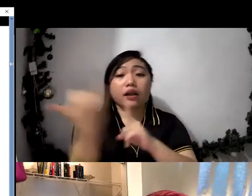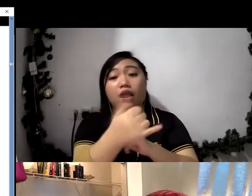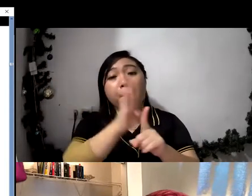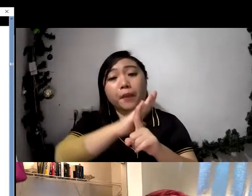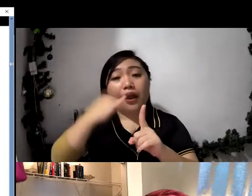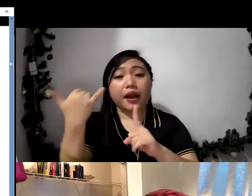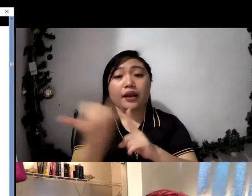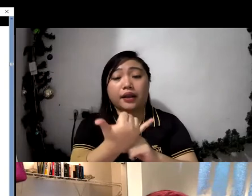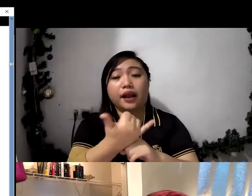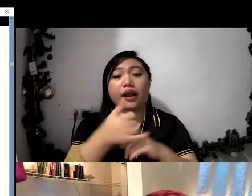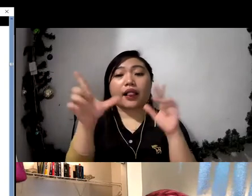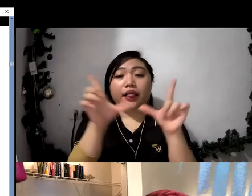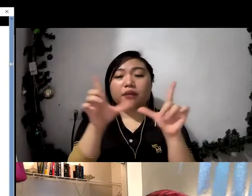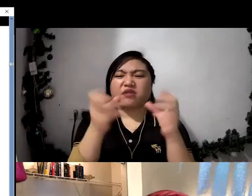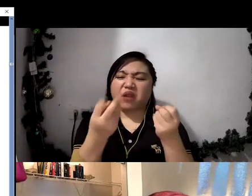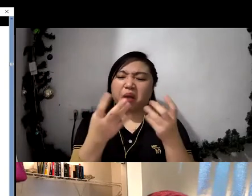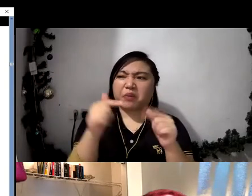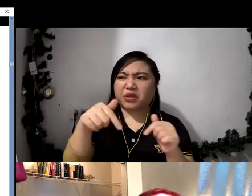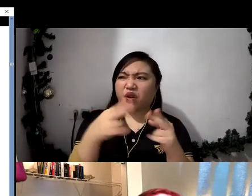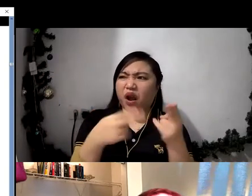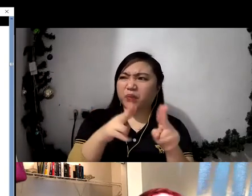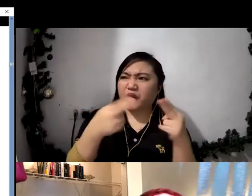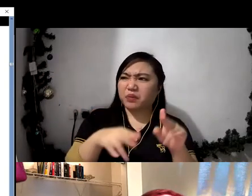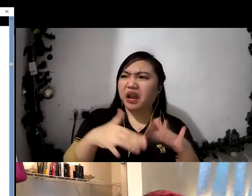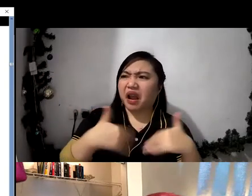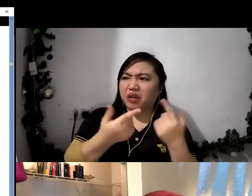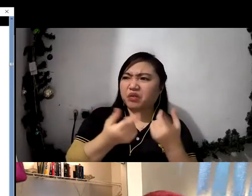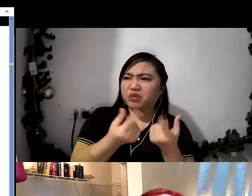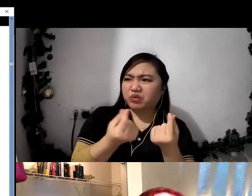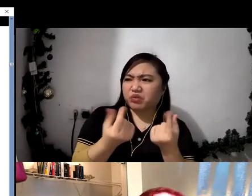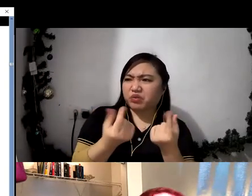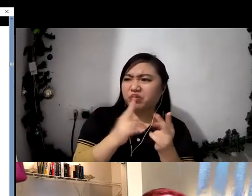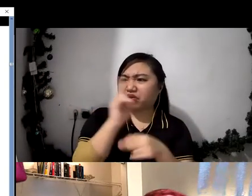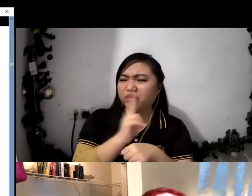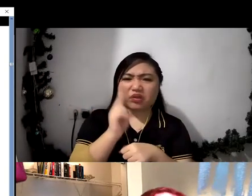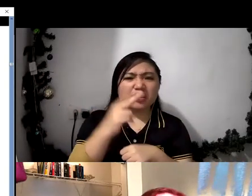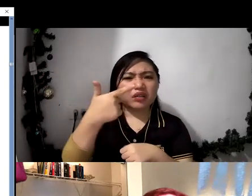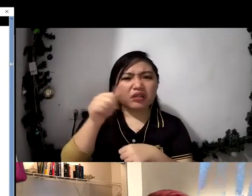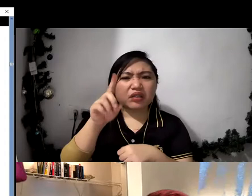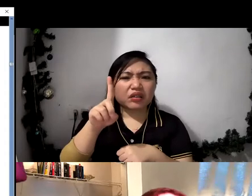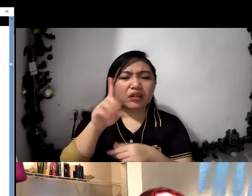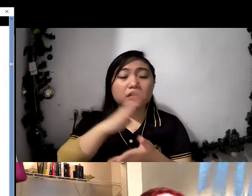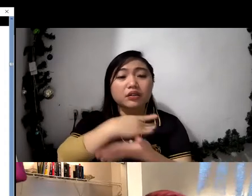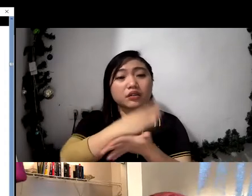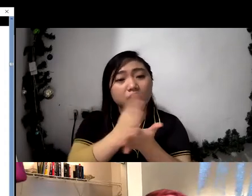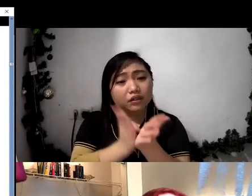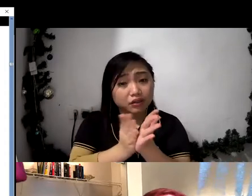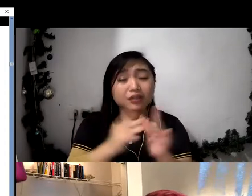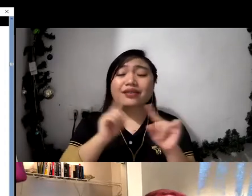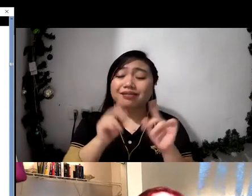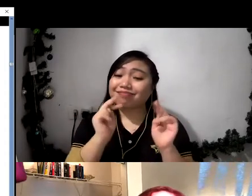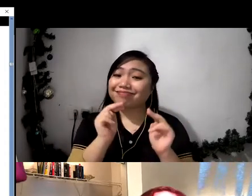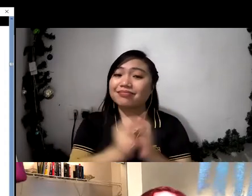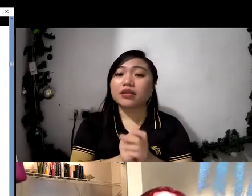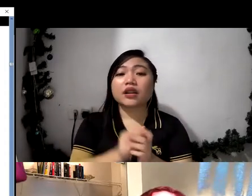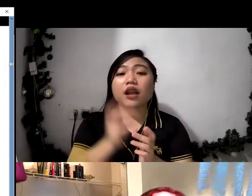problema, marami hindi pa rin nauunawaan paano gamitin ng God budget. Pero sinabi, no, may direct order i-implement ang Magna